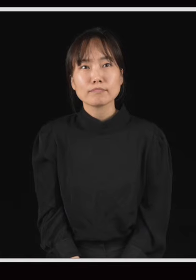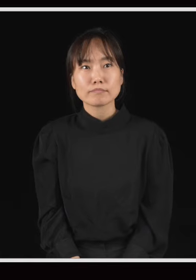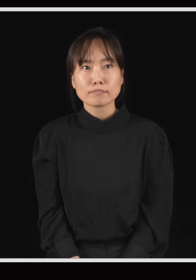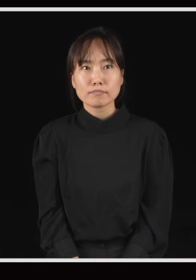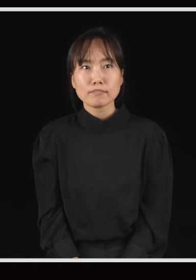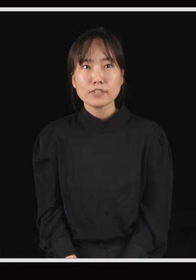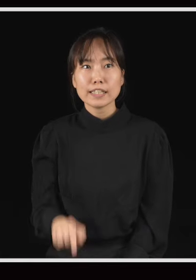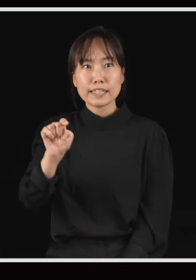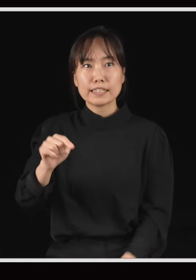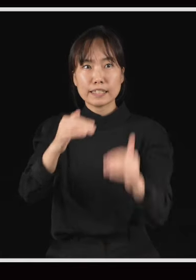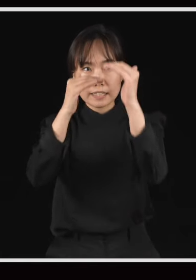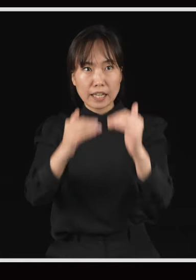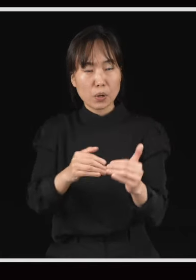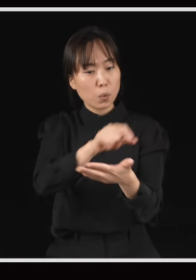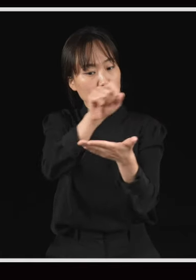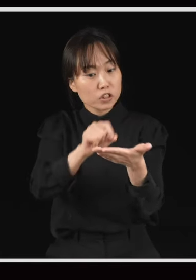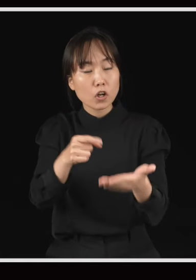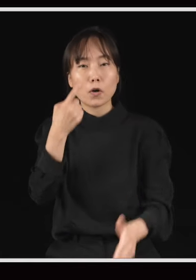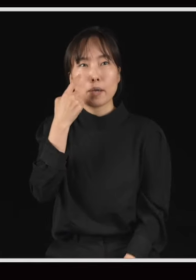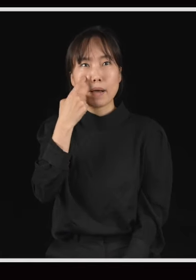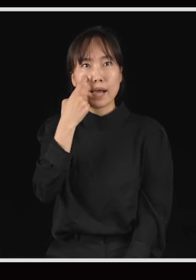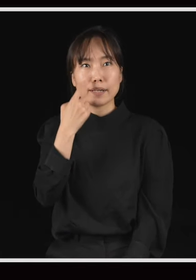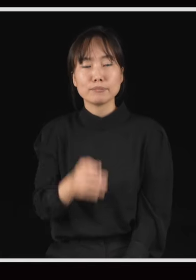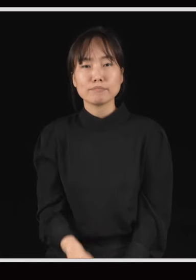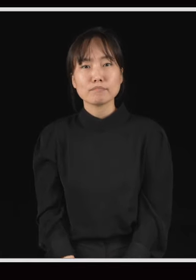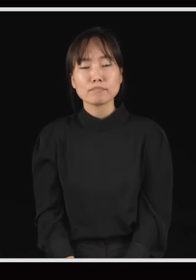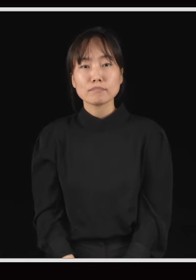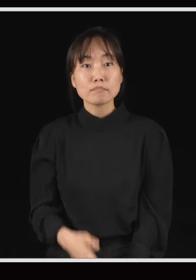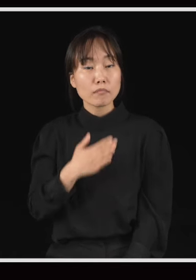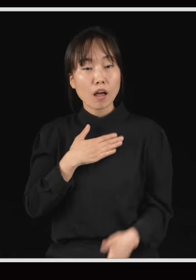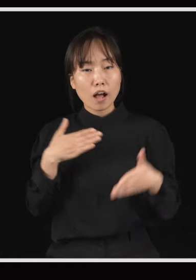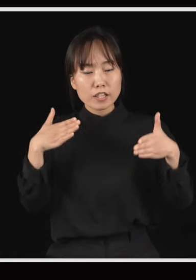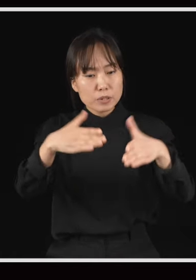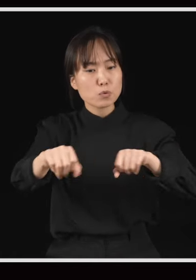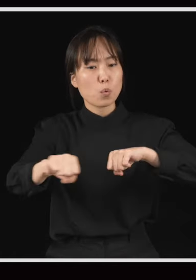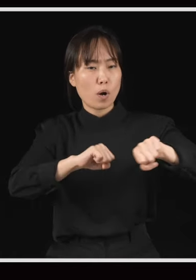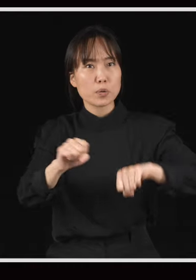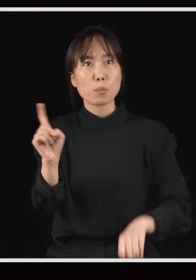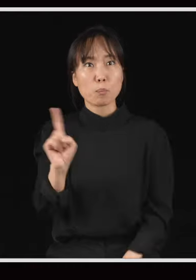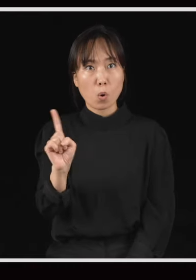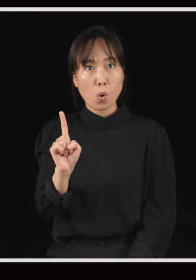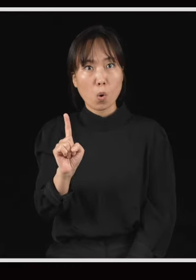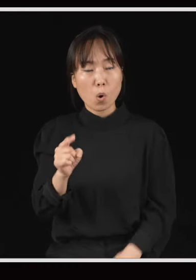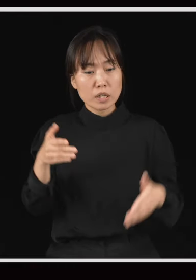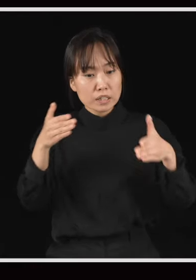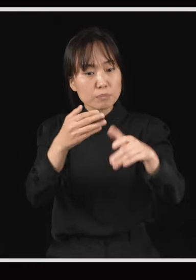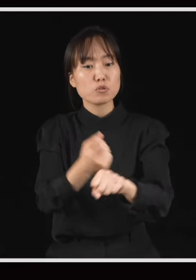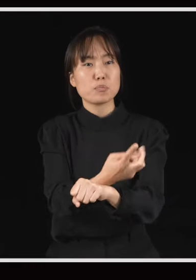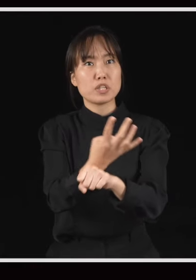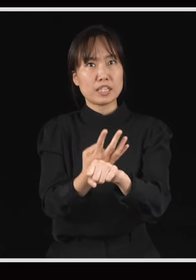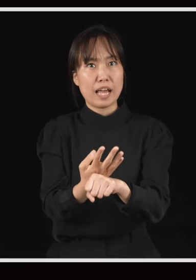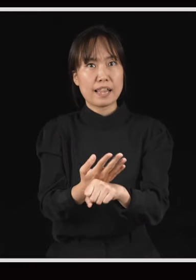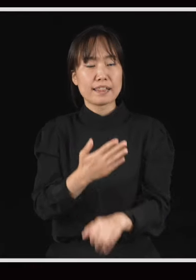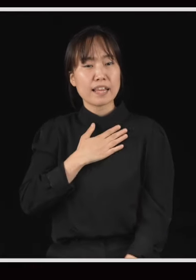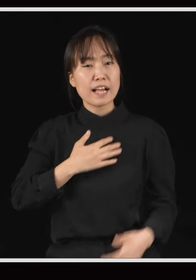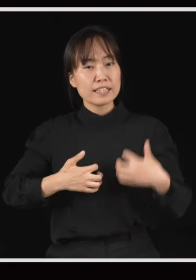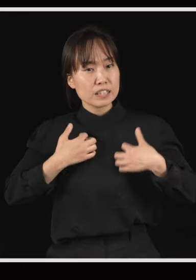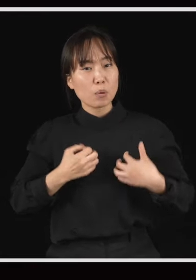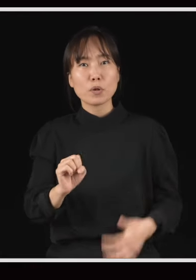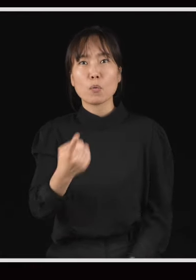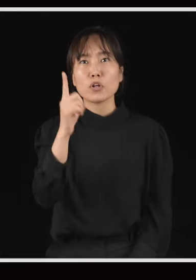이런 것들을 한번 적어보시면 좋겠어요. 내가 무엇에 얼마나 시간을 쓰고 어떤 행동들이 나에게 즐거움을